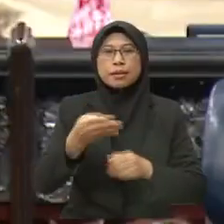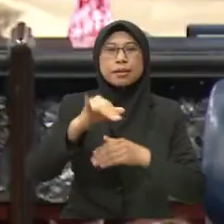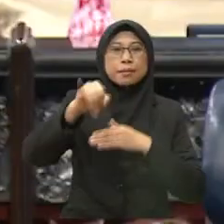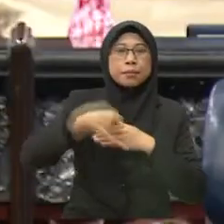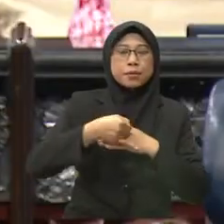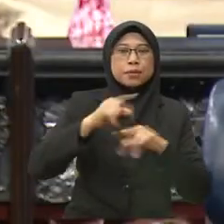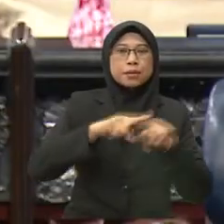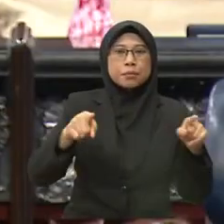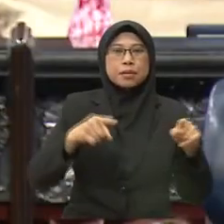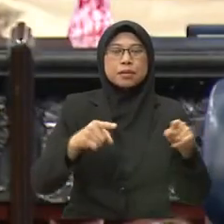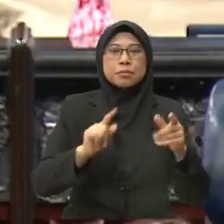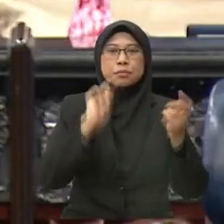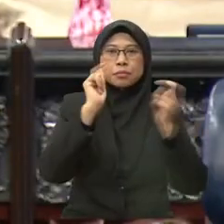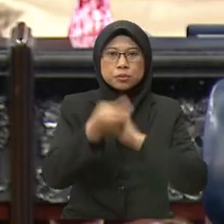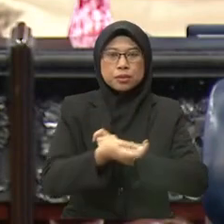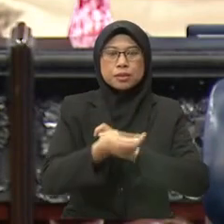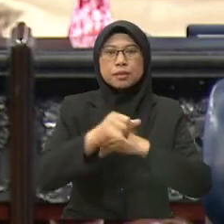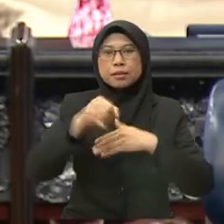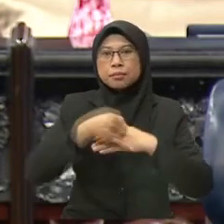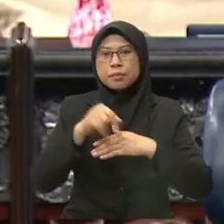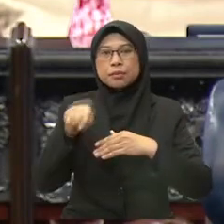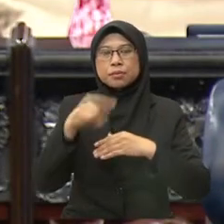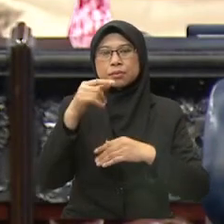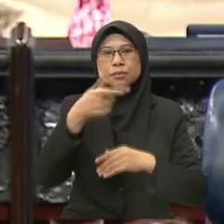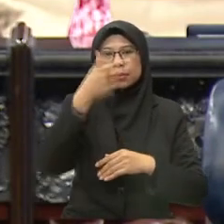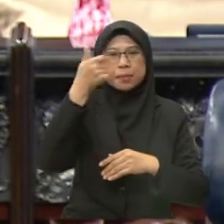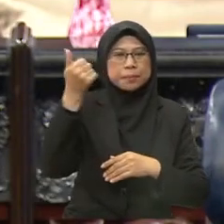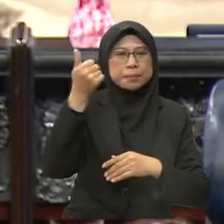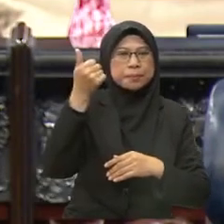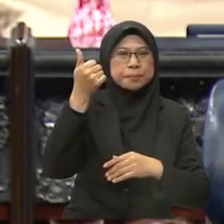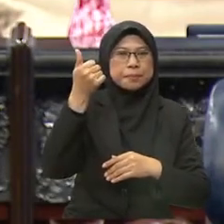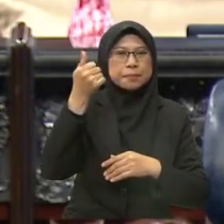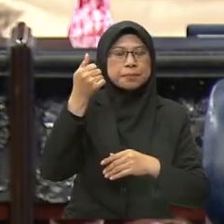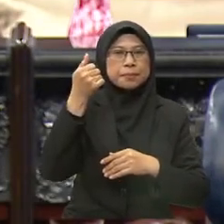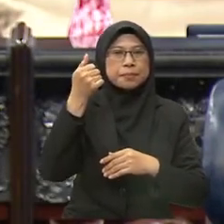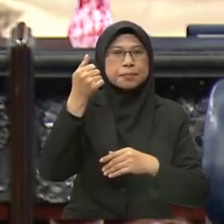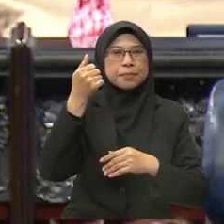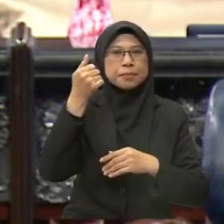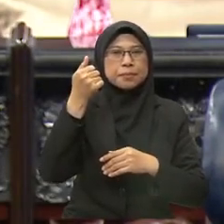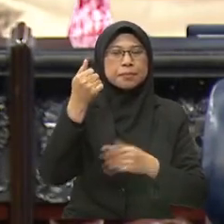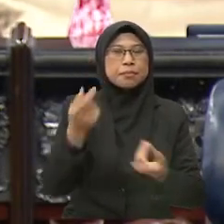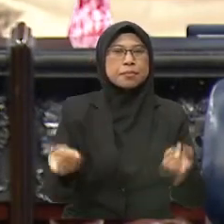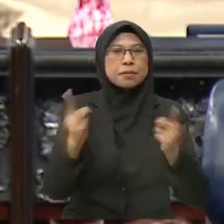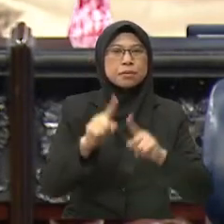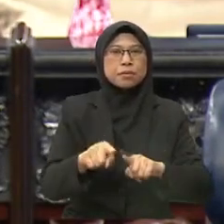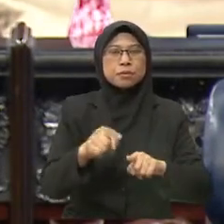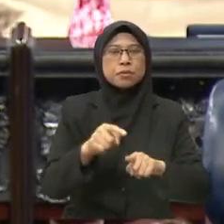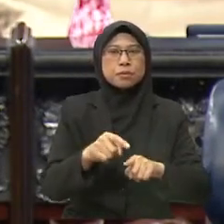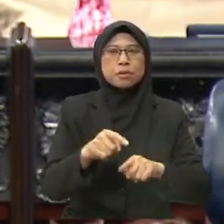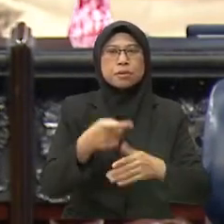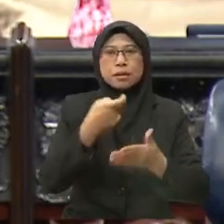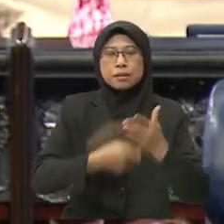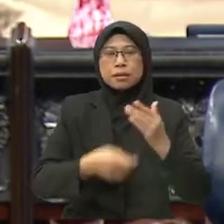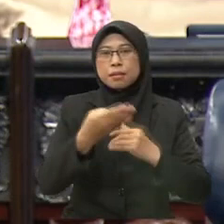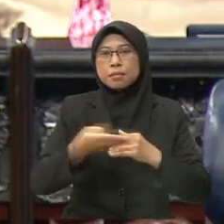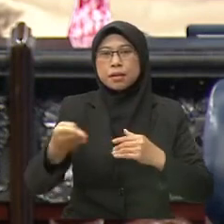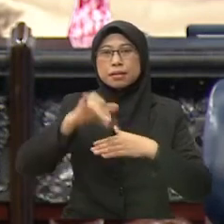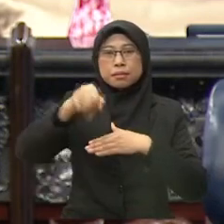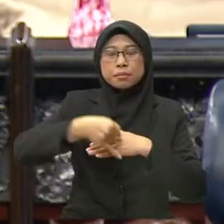pergerakan kadar pertukaran hanyalah salah satu daripada faktor yang menyumbang kepada harga barangan yang